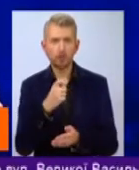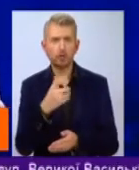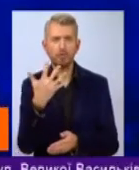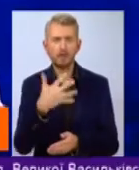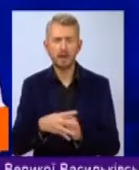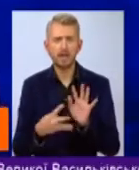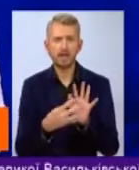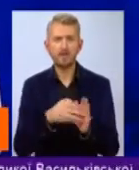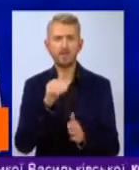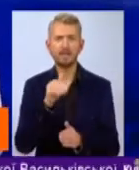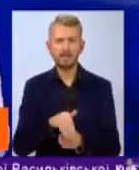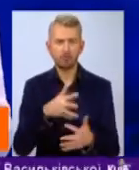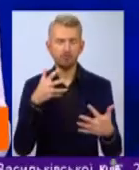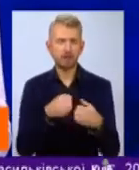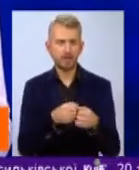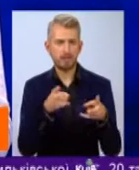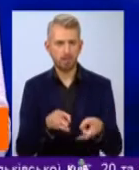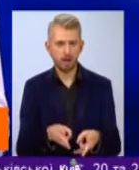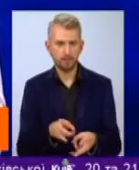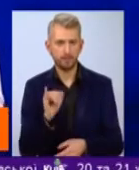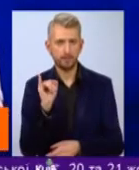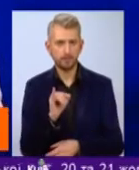159 тисяч ДТП. І